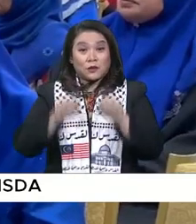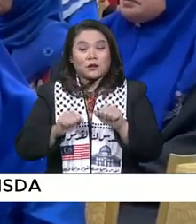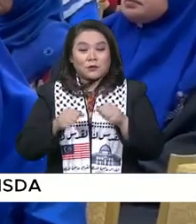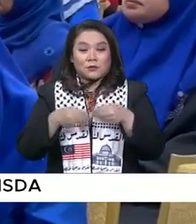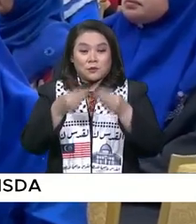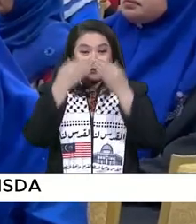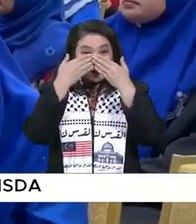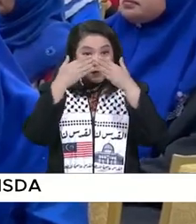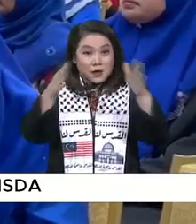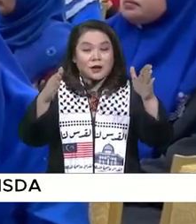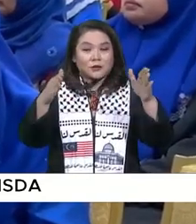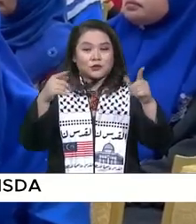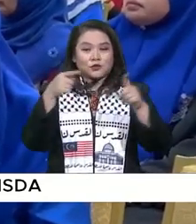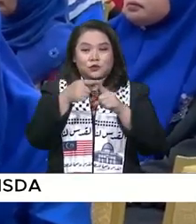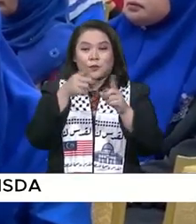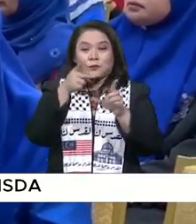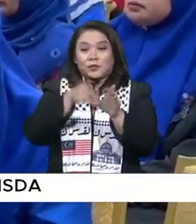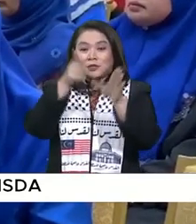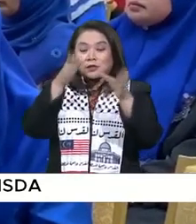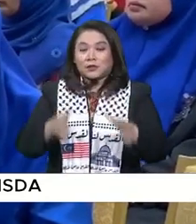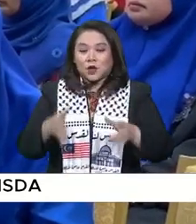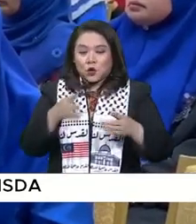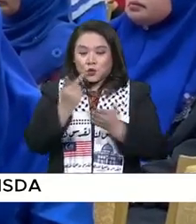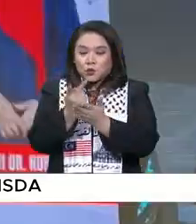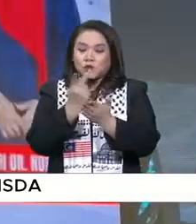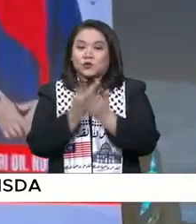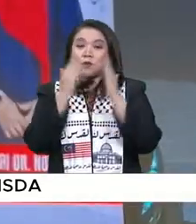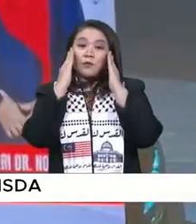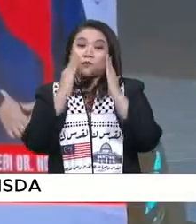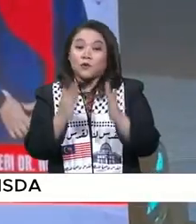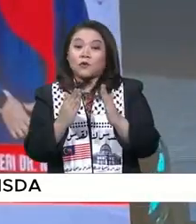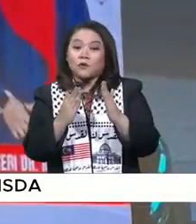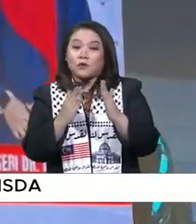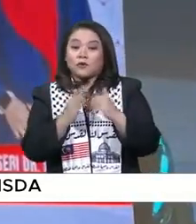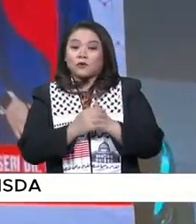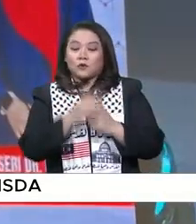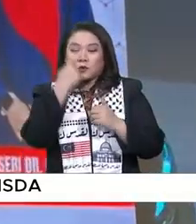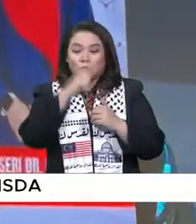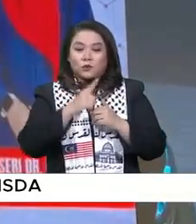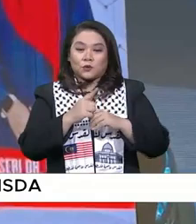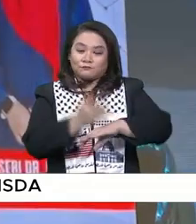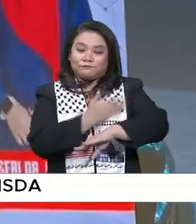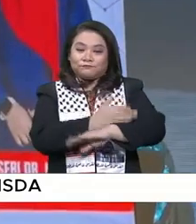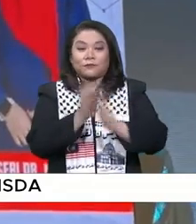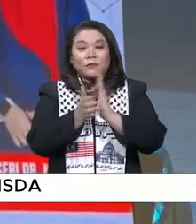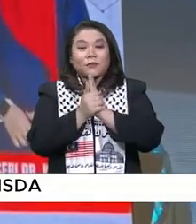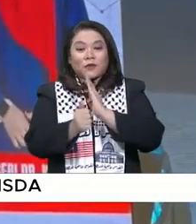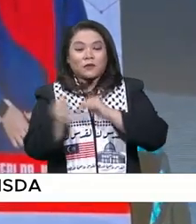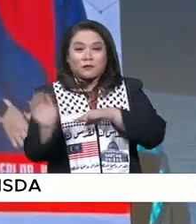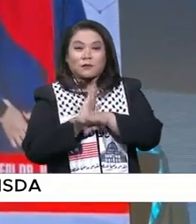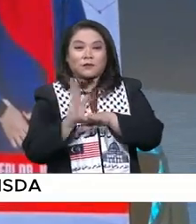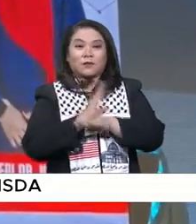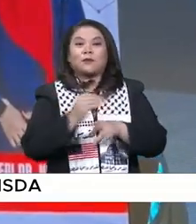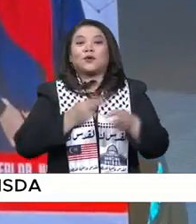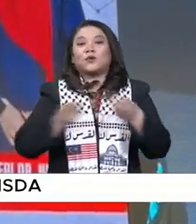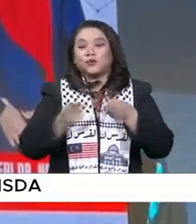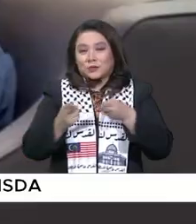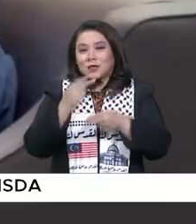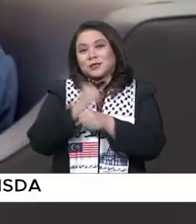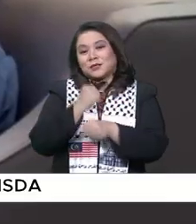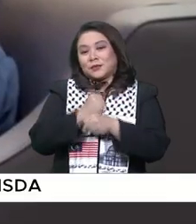memberi pendedahan kepada peserta menerusi kursus yang berfokus kepada peningkatan kemahiran, keusahawanan dan pengurusan